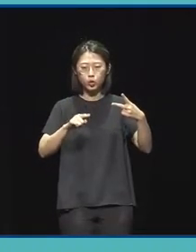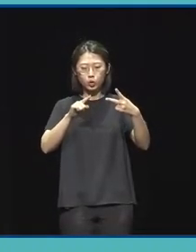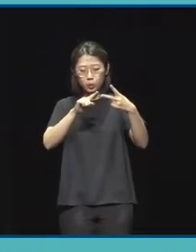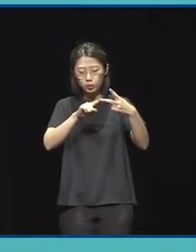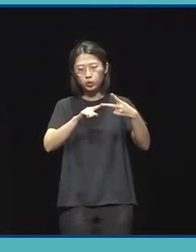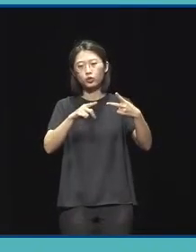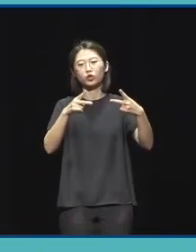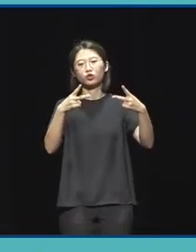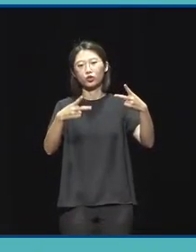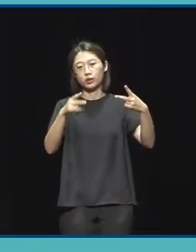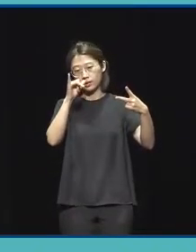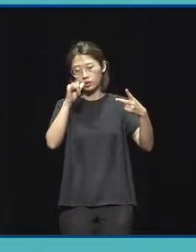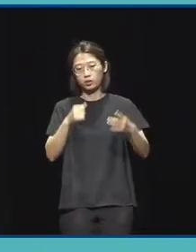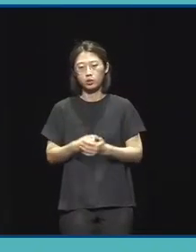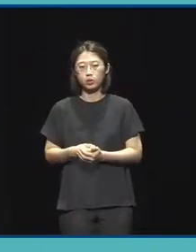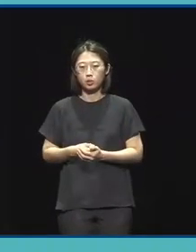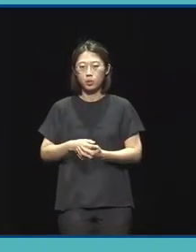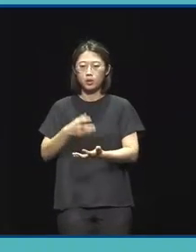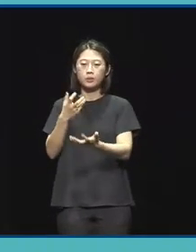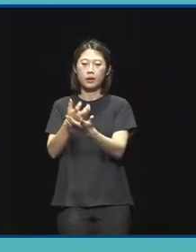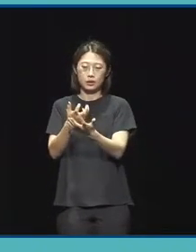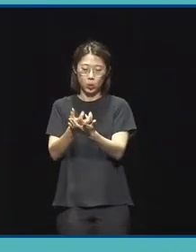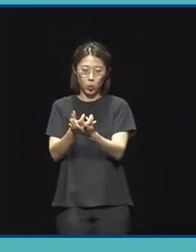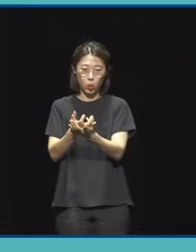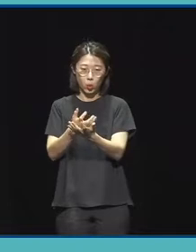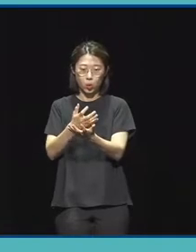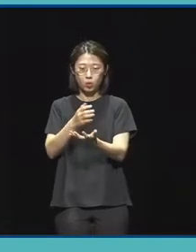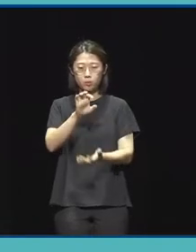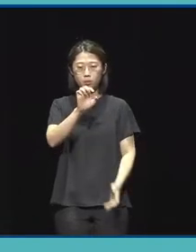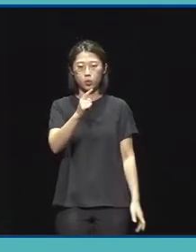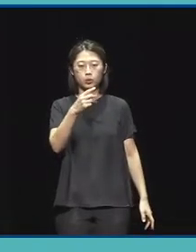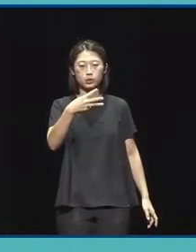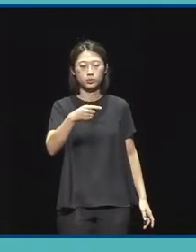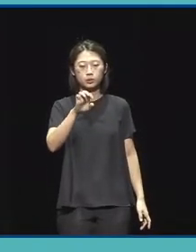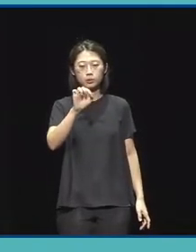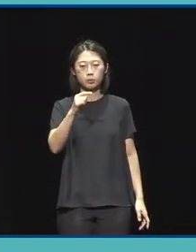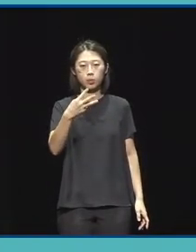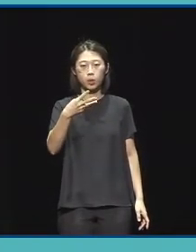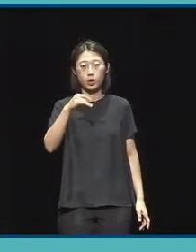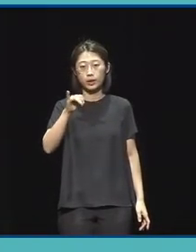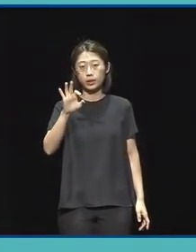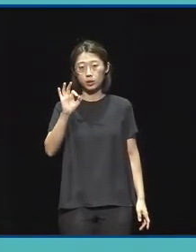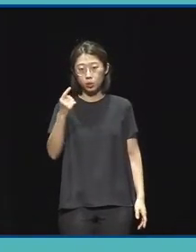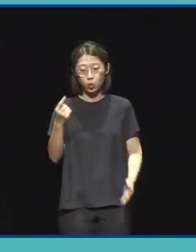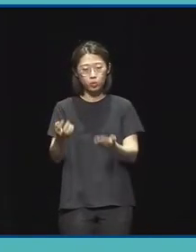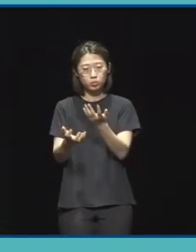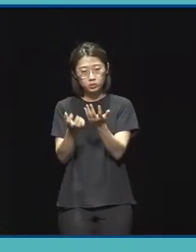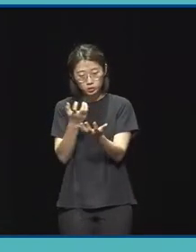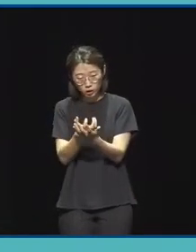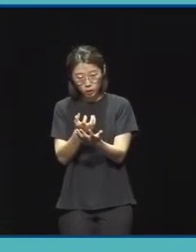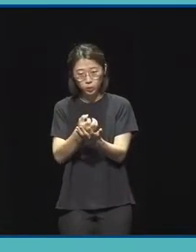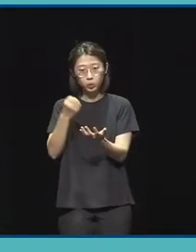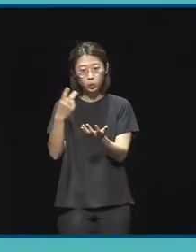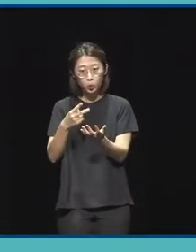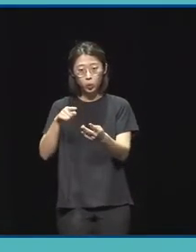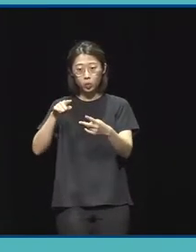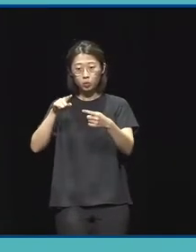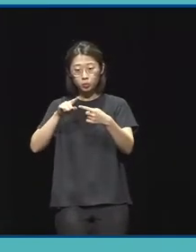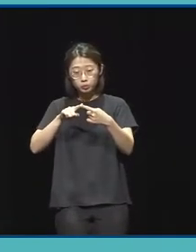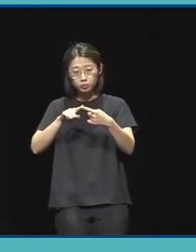유형으로 나눠지는데요 포트폴리오를 준비하기 위한 단계와 그 다음에 포트폴리오와 쇼케이스를